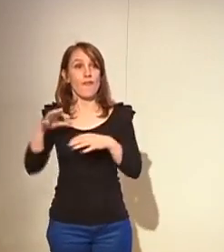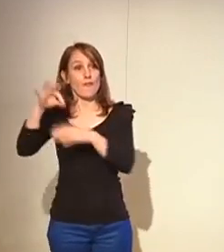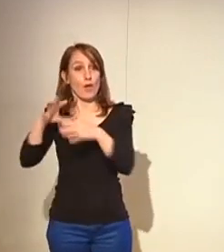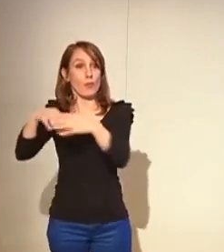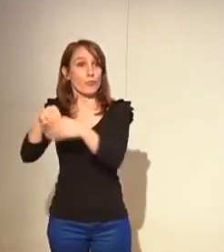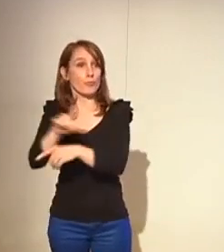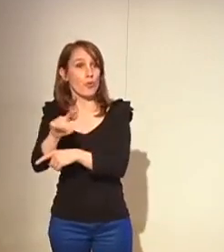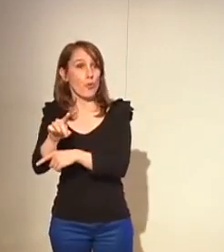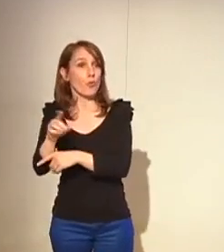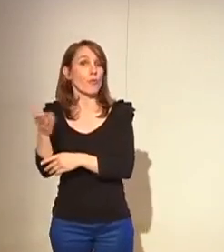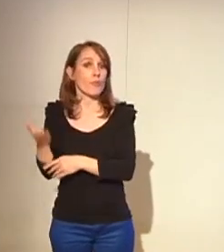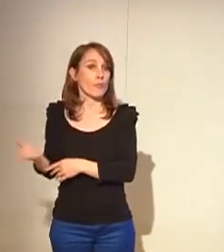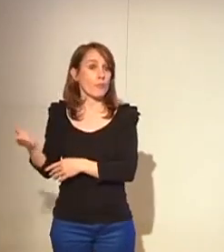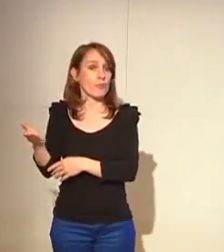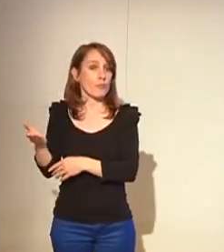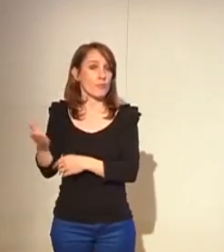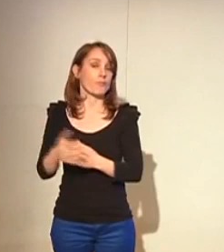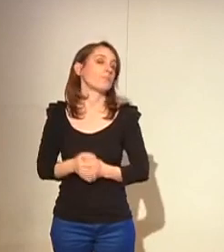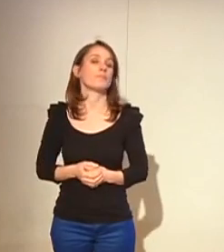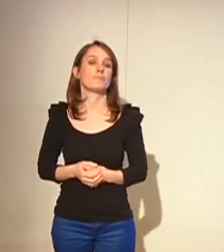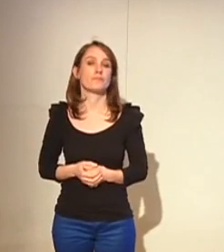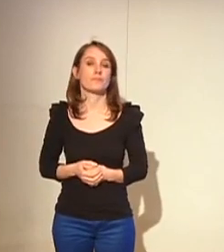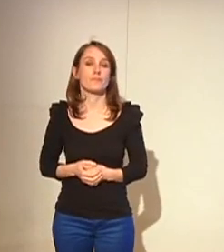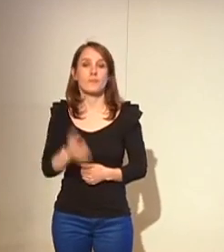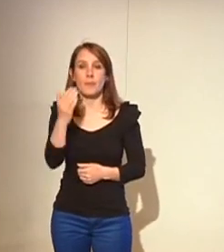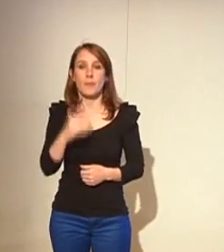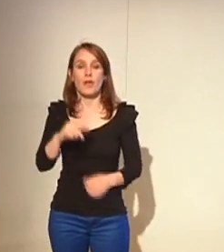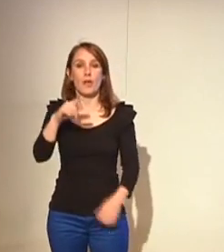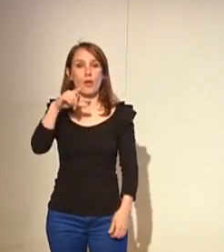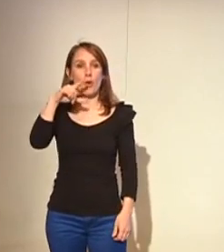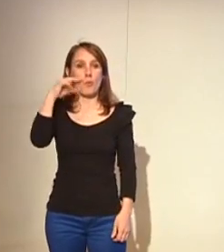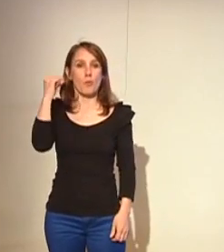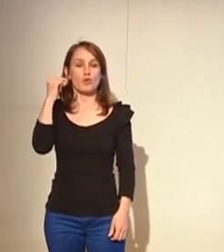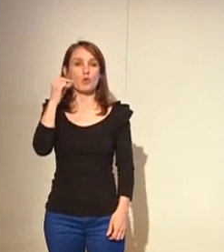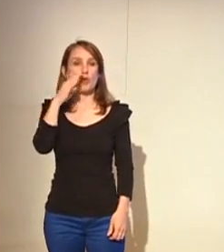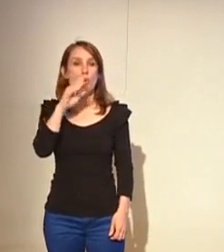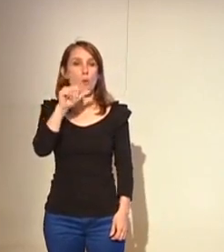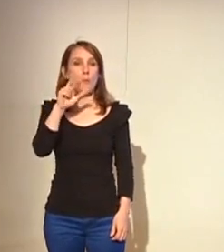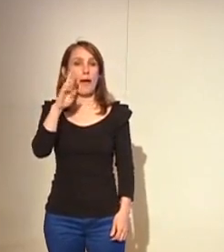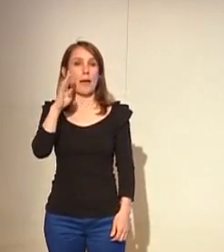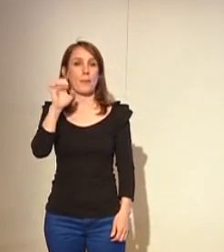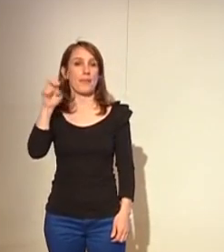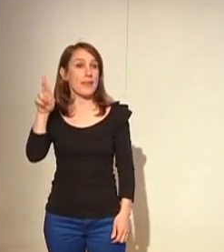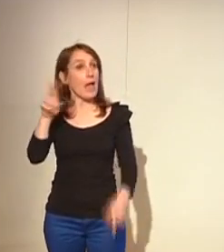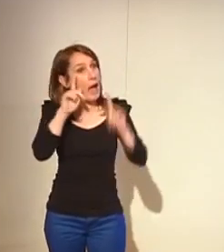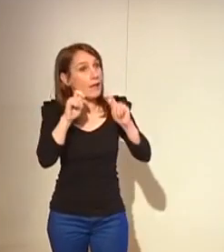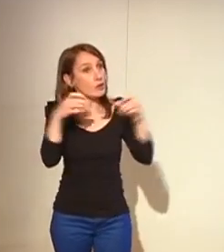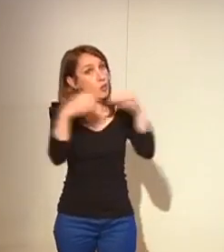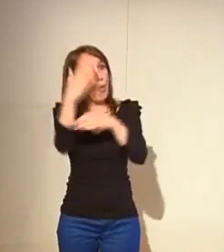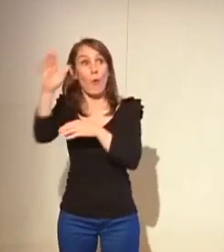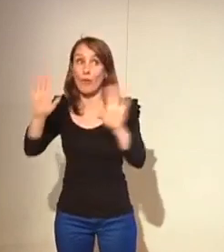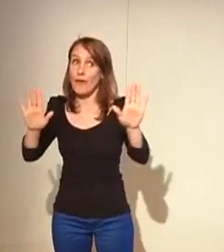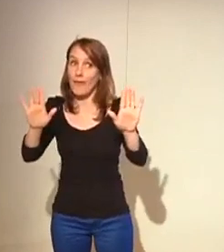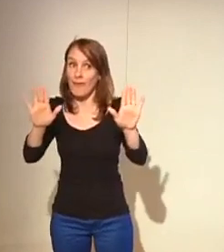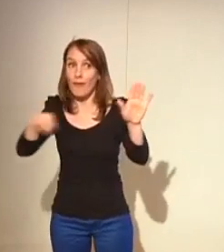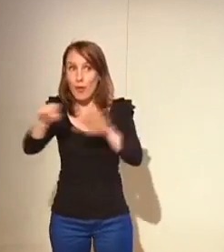au vote monsieur Barbier attention on change de groupe il se passe quelque chose il faut pour ceux